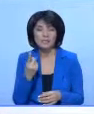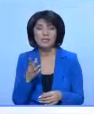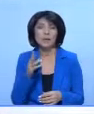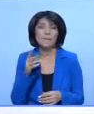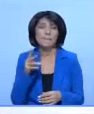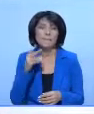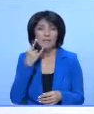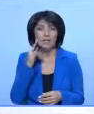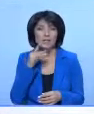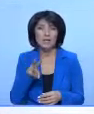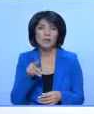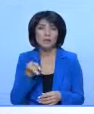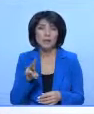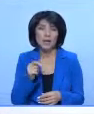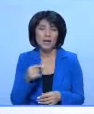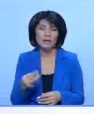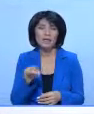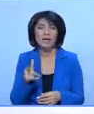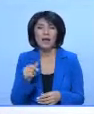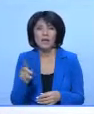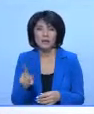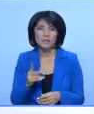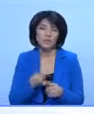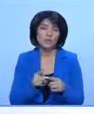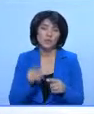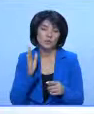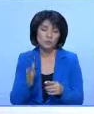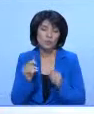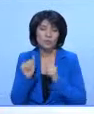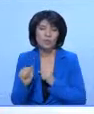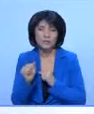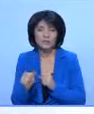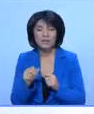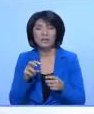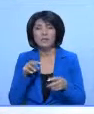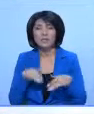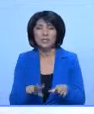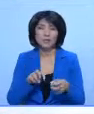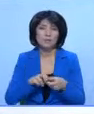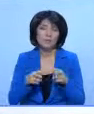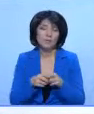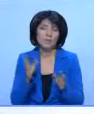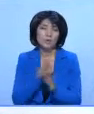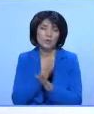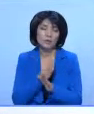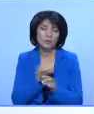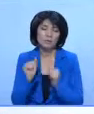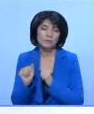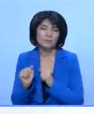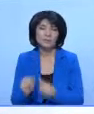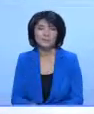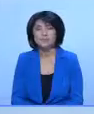зауыты. Кәсіпорынның табиғатты қорғау бағытындағы негізгі мақсаттарының бірі экологиялық қауіпсіздікті қамтамасыз ету. Келесі